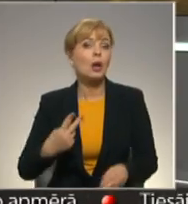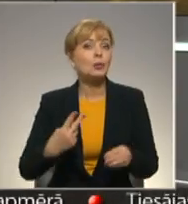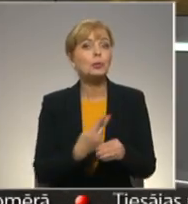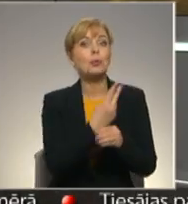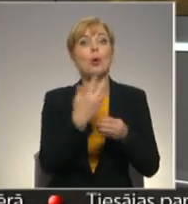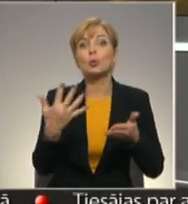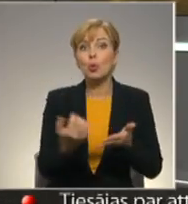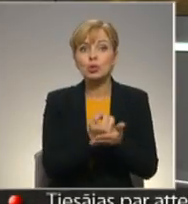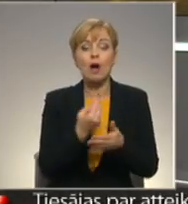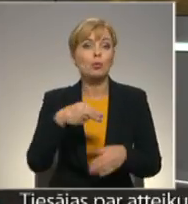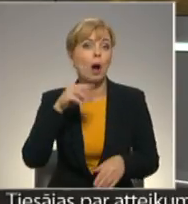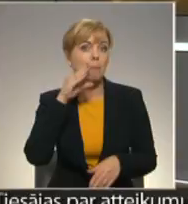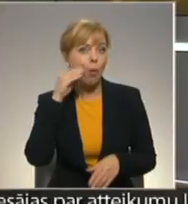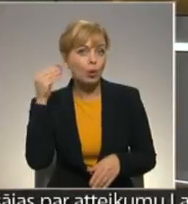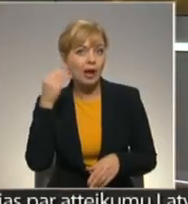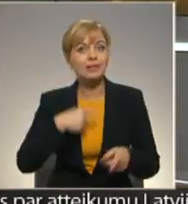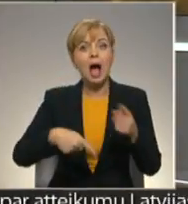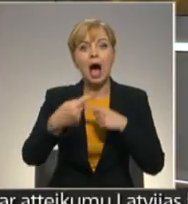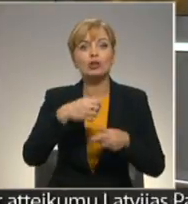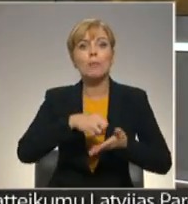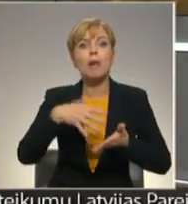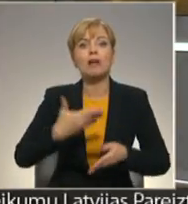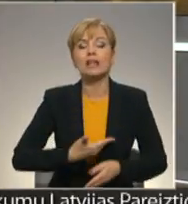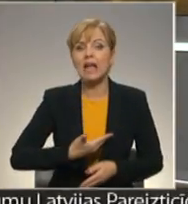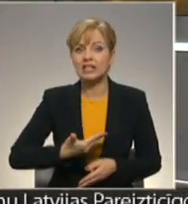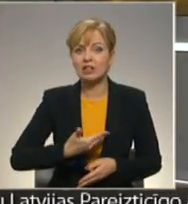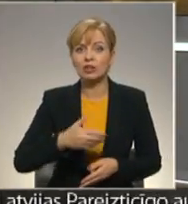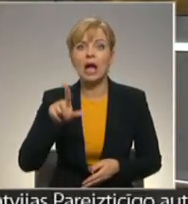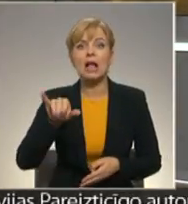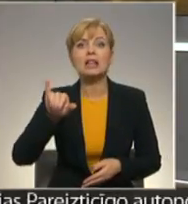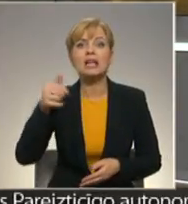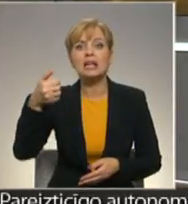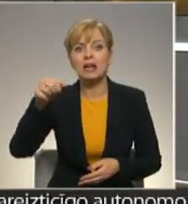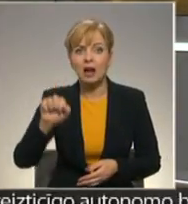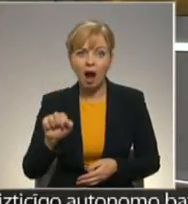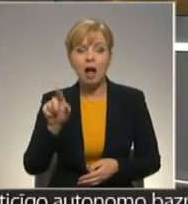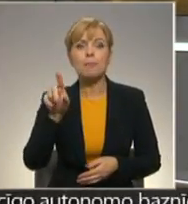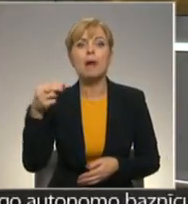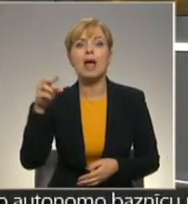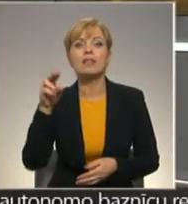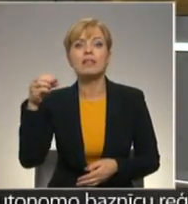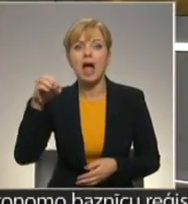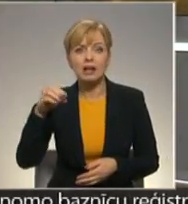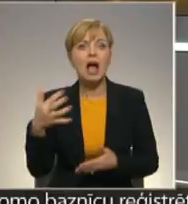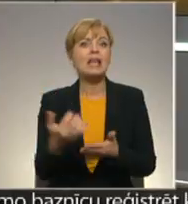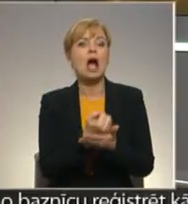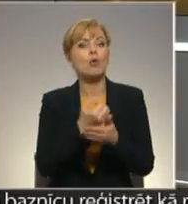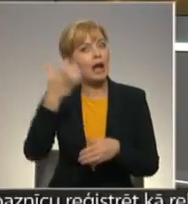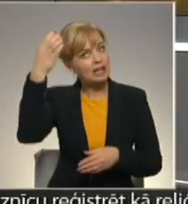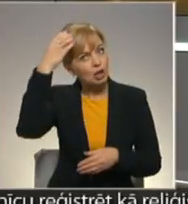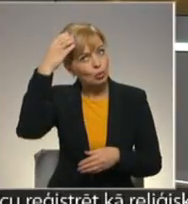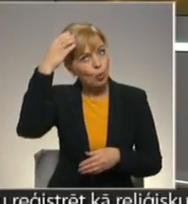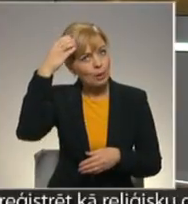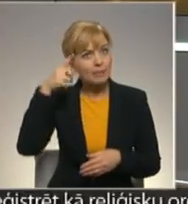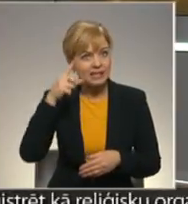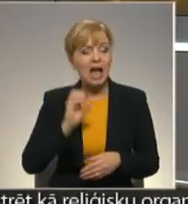Ar dubultu uzvaru no Bulgārijas atgriezusies balvu iedzīvotāja Līga Pennere. Viņa ieguva titulu Misis Eiropas